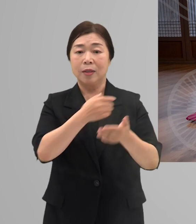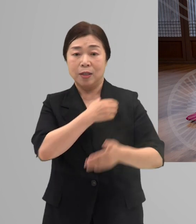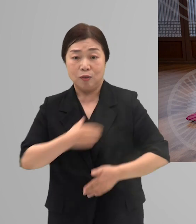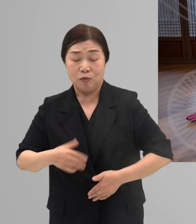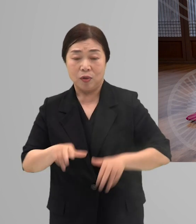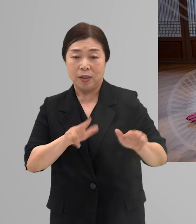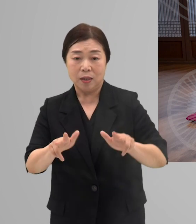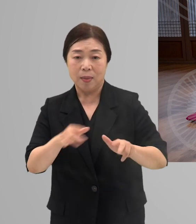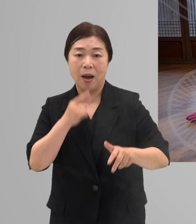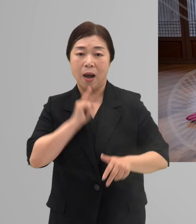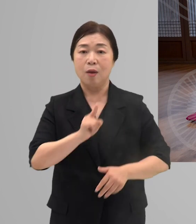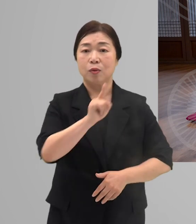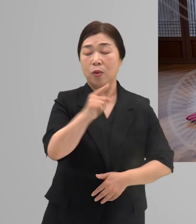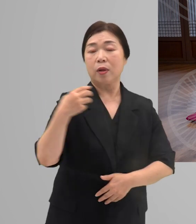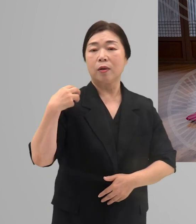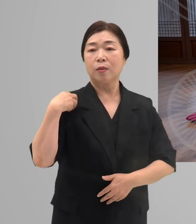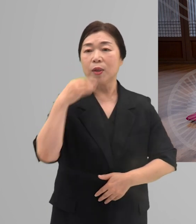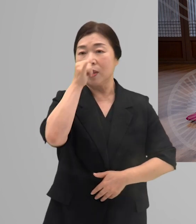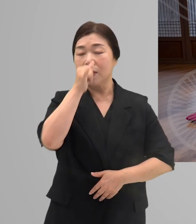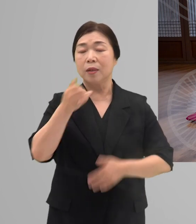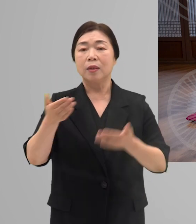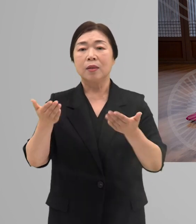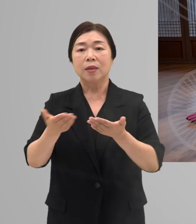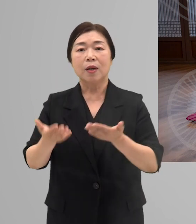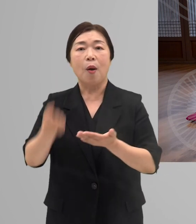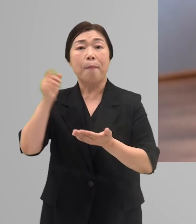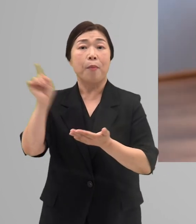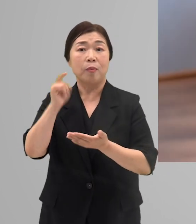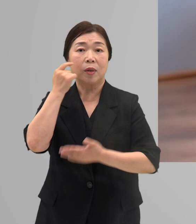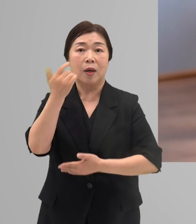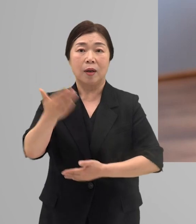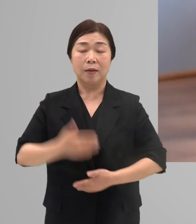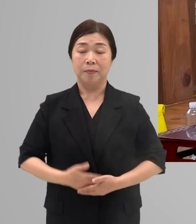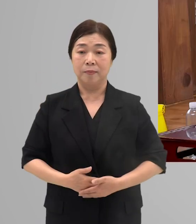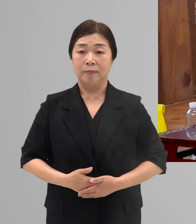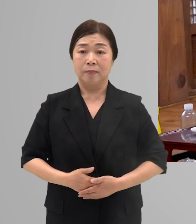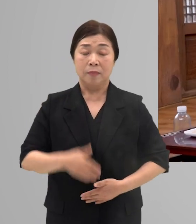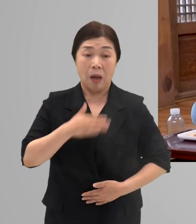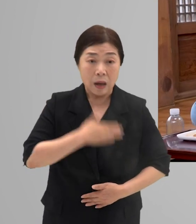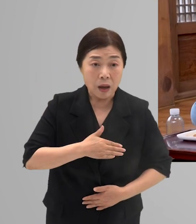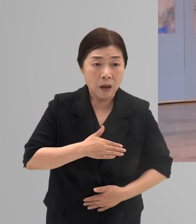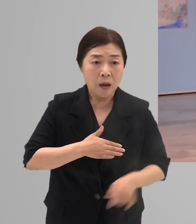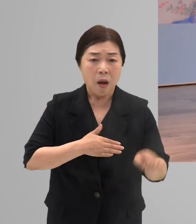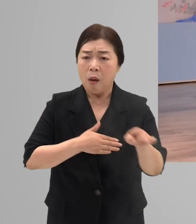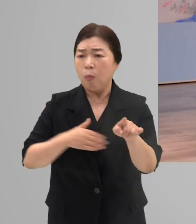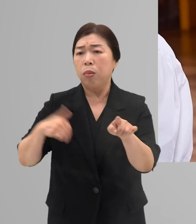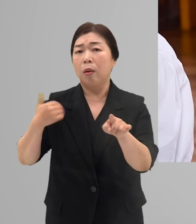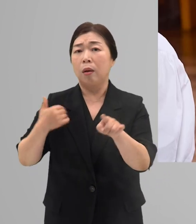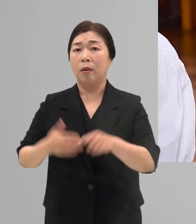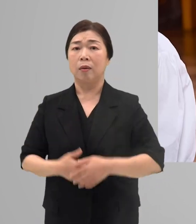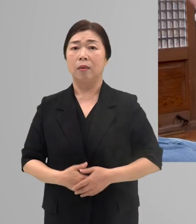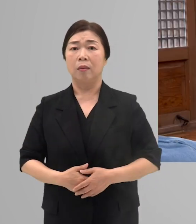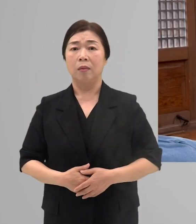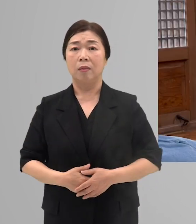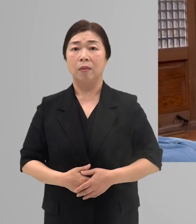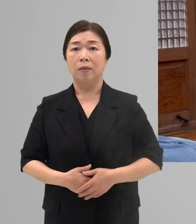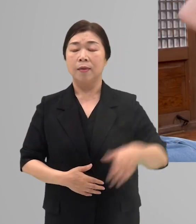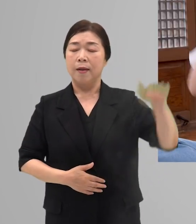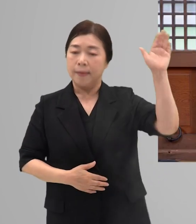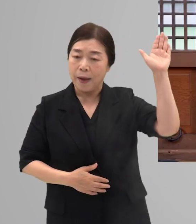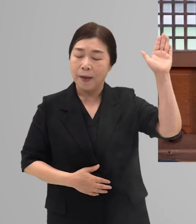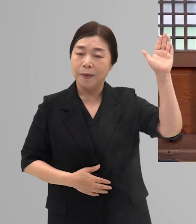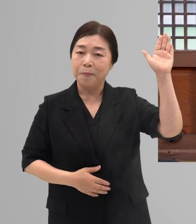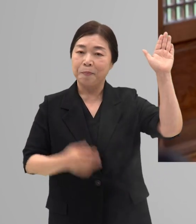시군구청에 알려야 하는 의무가 있는 직종은 무엇일까요? 아시겠어요? 아니요. 찍으세요.